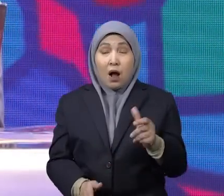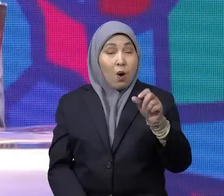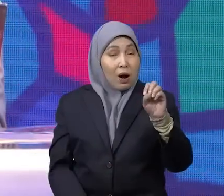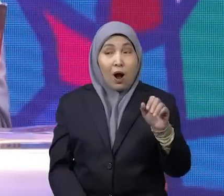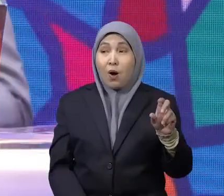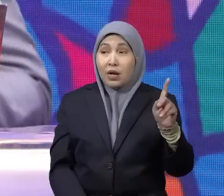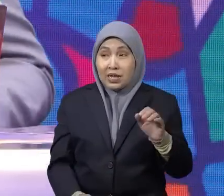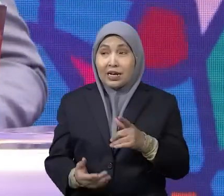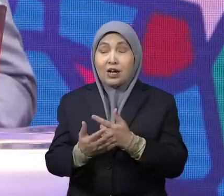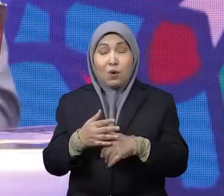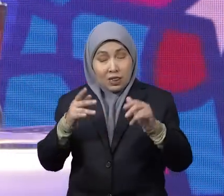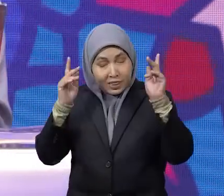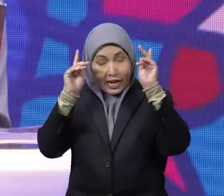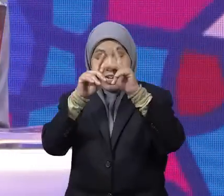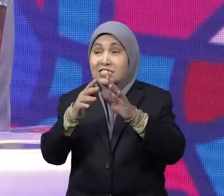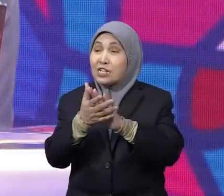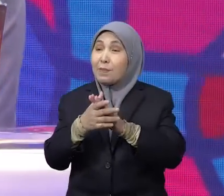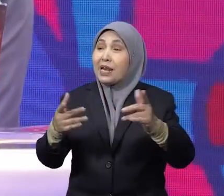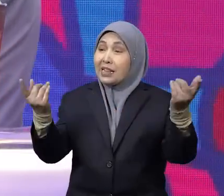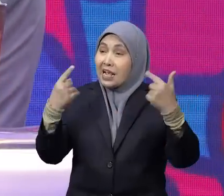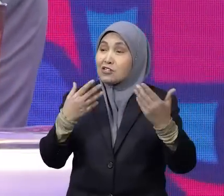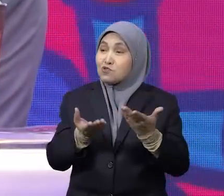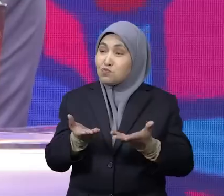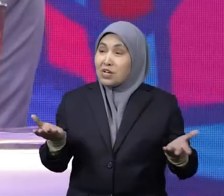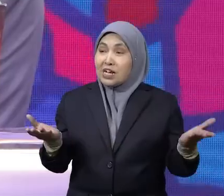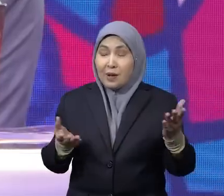Awak mana? Kuantan. Subhanallah. Selamat datang semua. Apa khabar?